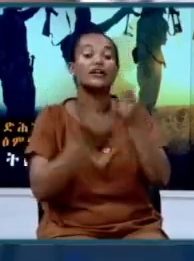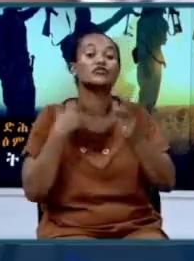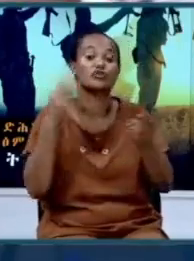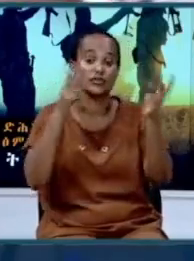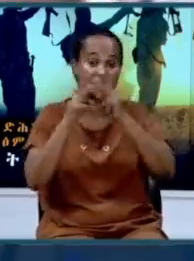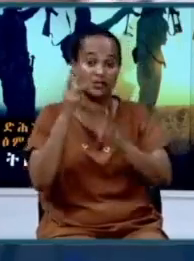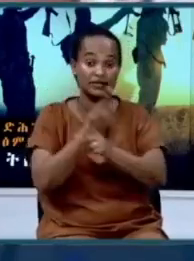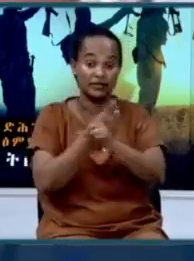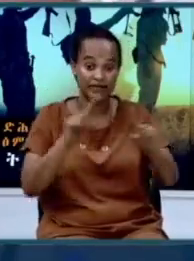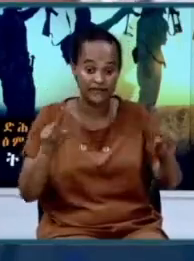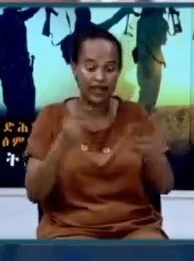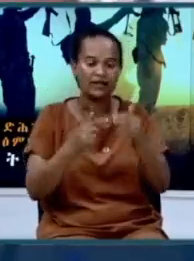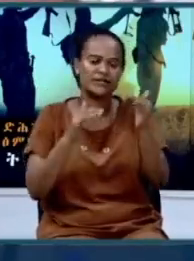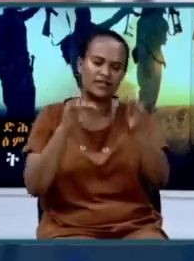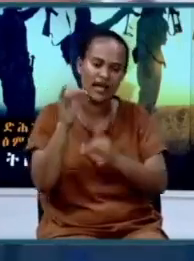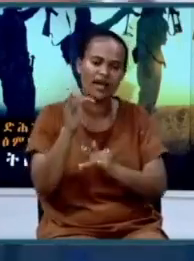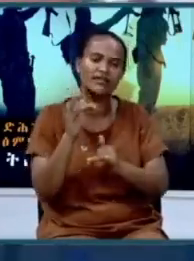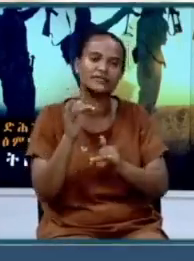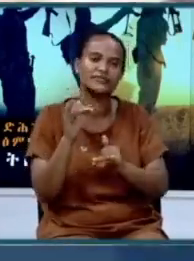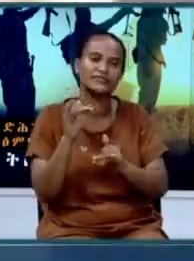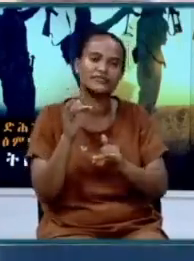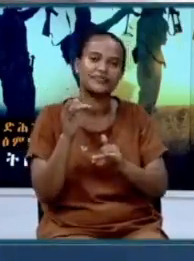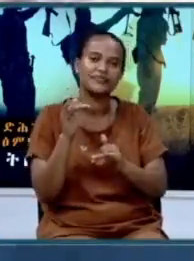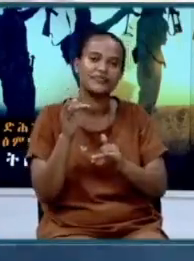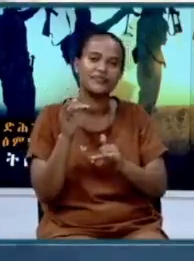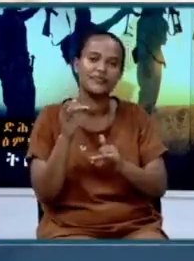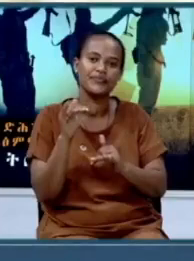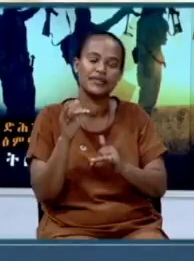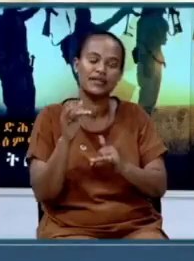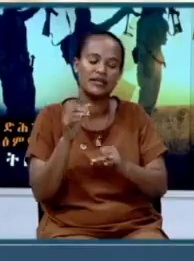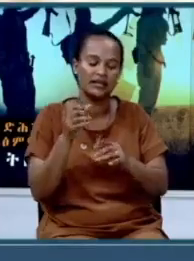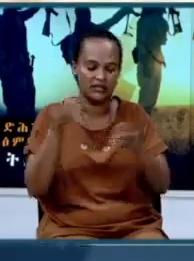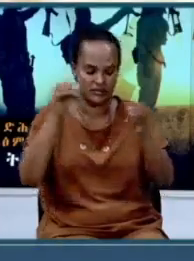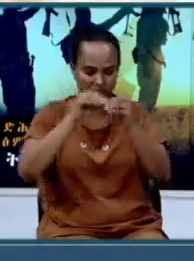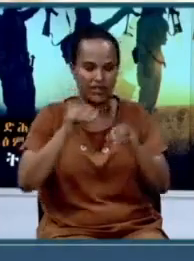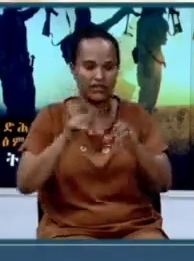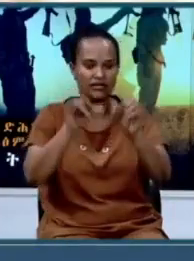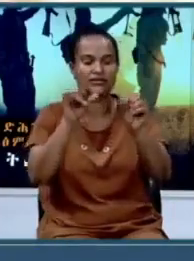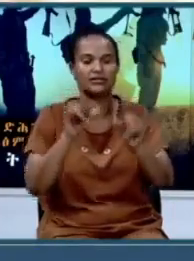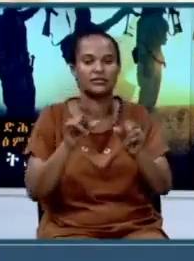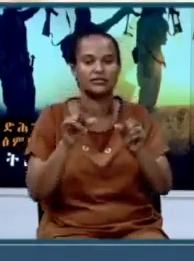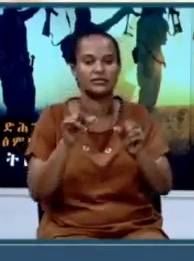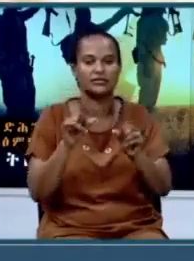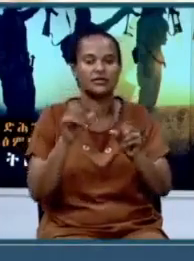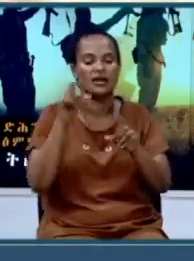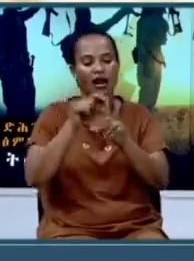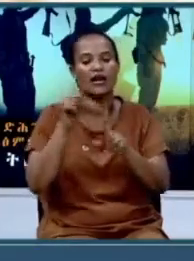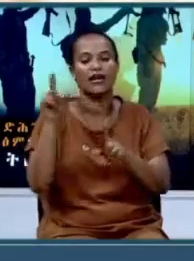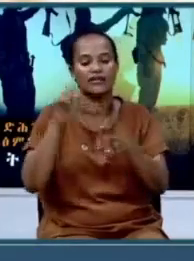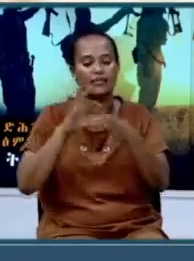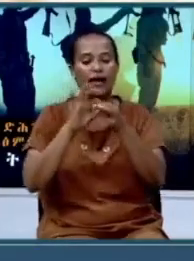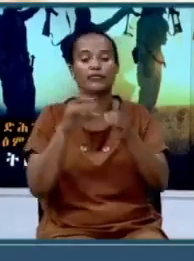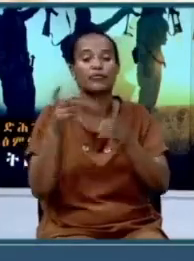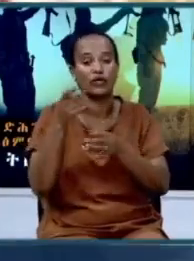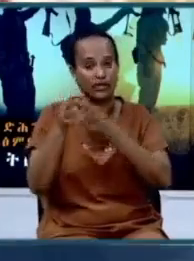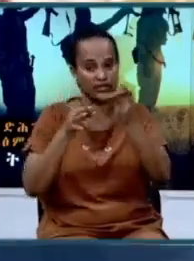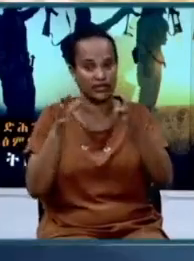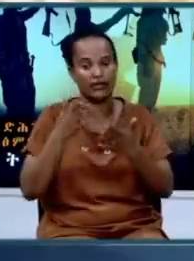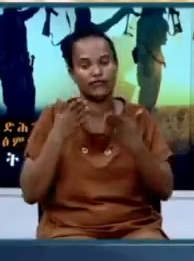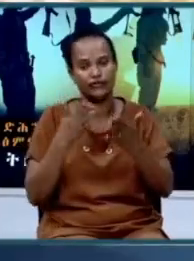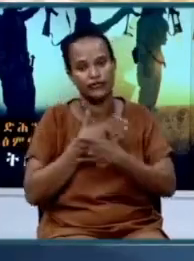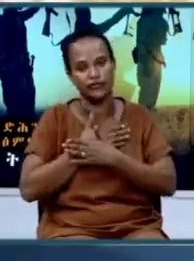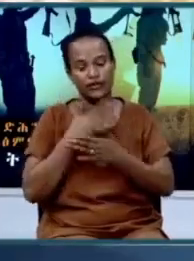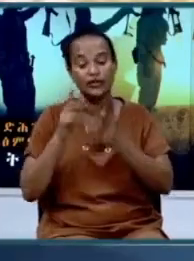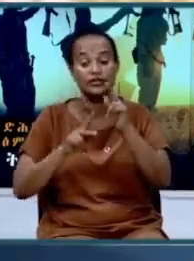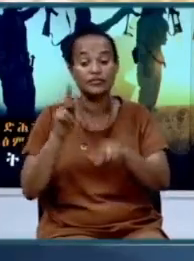ዝፍታሕ ካብዚ ብንላዕሊ እውን ኣትሪድና ከም ንቃልስን ከም ዝሰርሕን ድማ ቃል ናይቲ ማሕበረይ ምዃኑ ክገልፀልካ ዘሊ ትግራይ